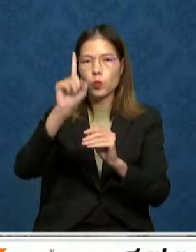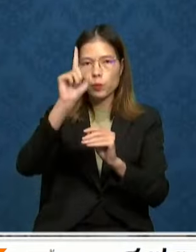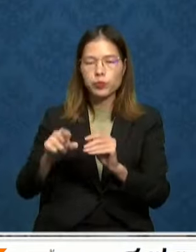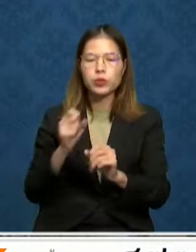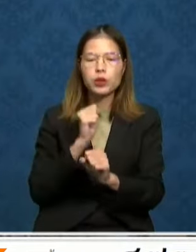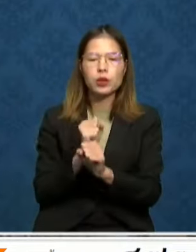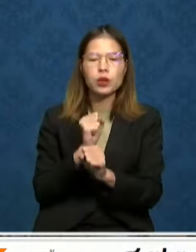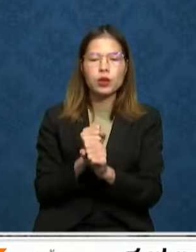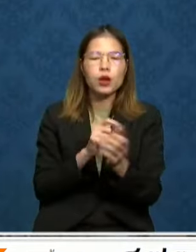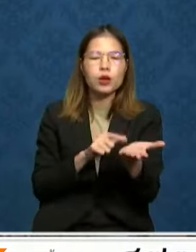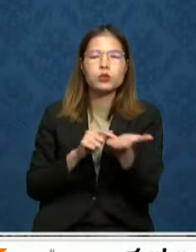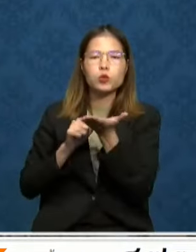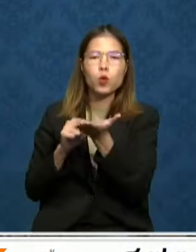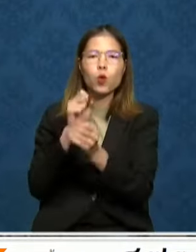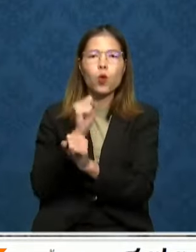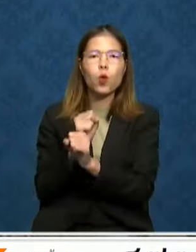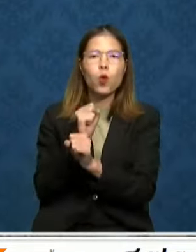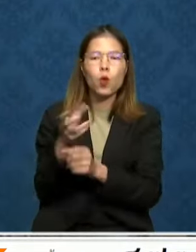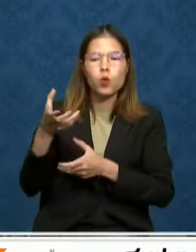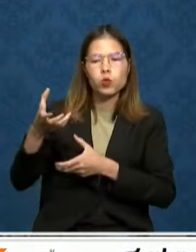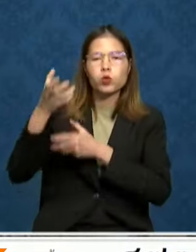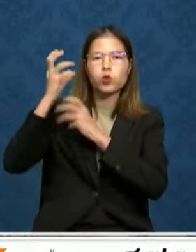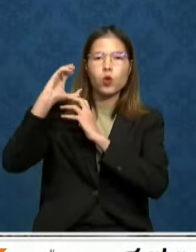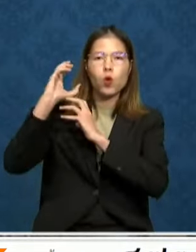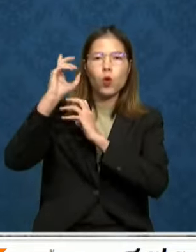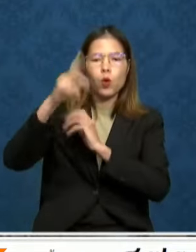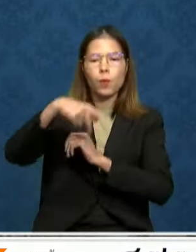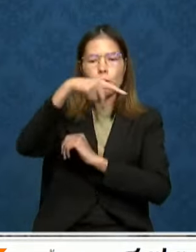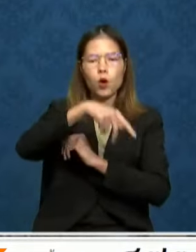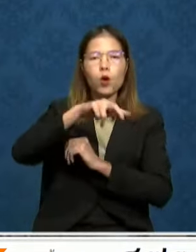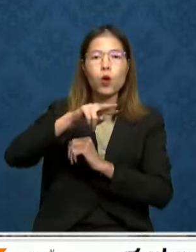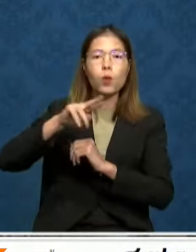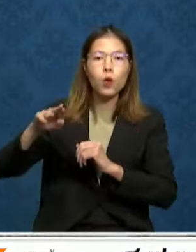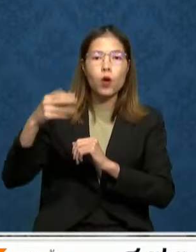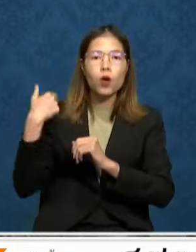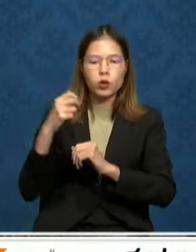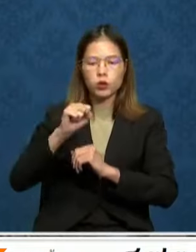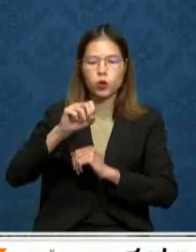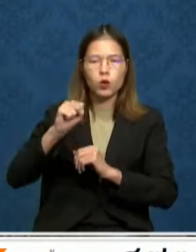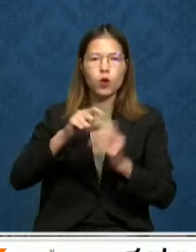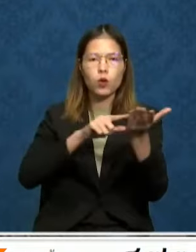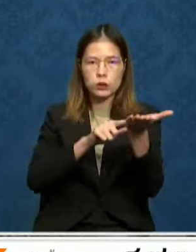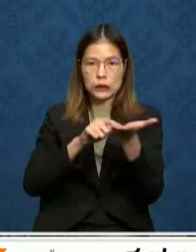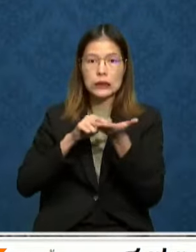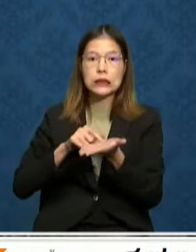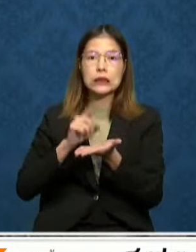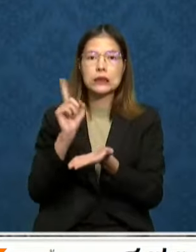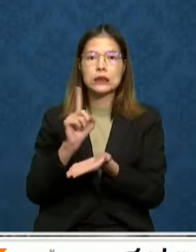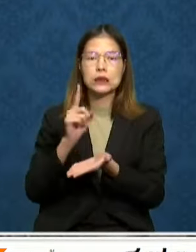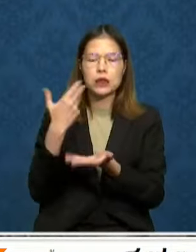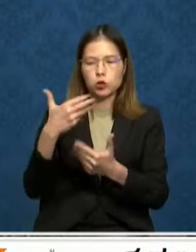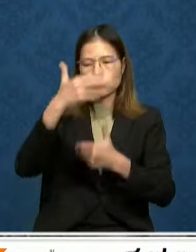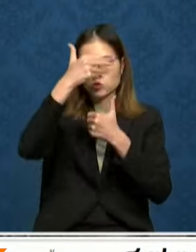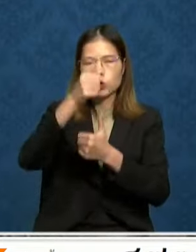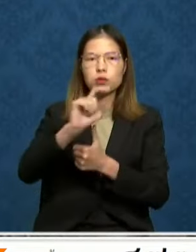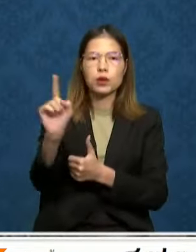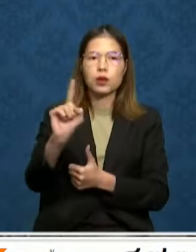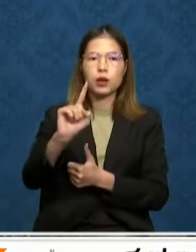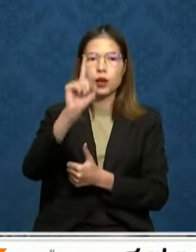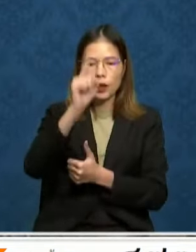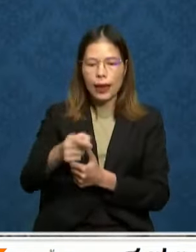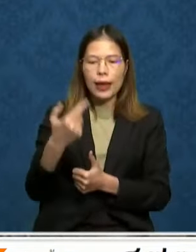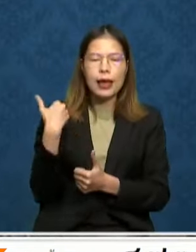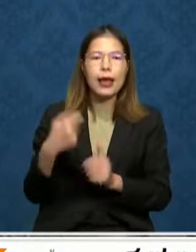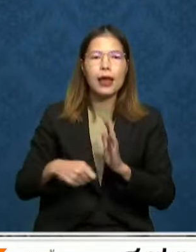มีการเสนอให้มีการทบทวนร่างที่ส.สเสนอมาที่น่าสนใจนะครับมีเหตุ